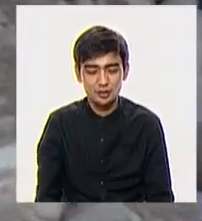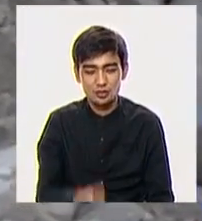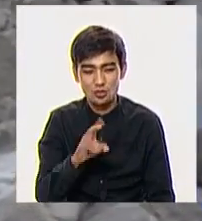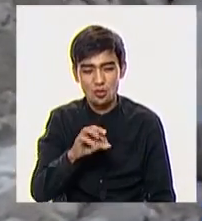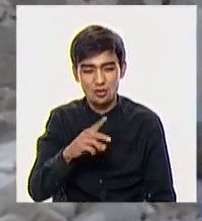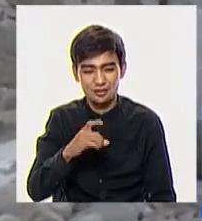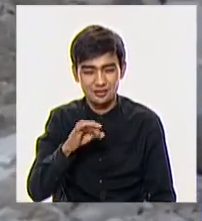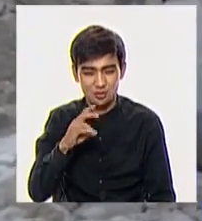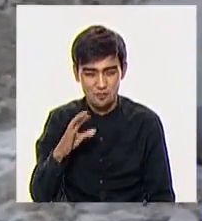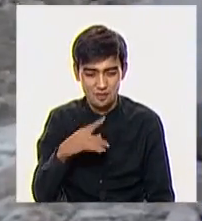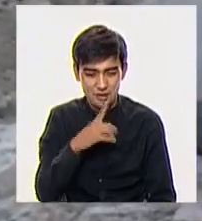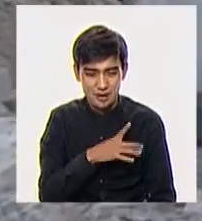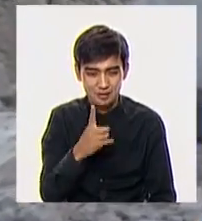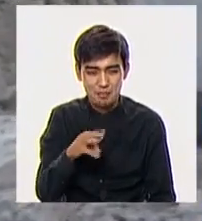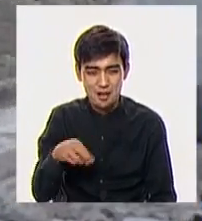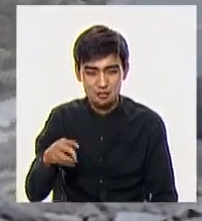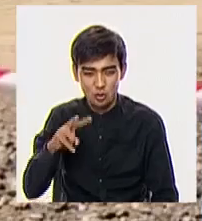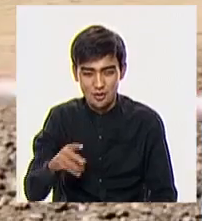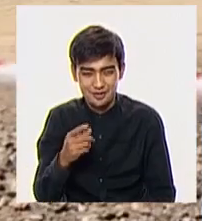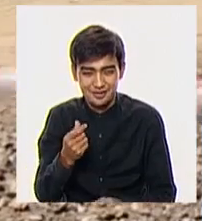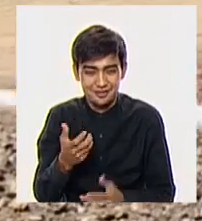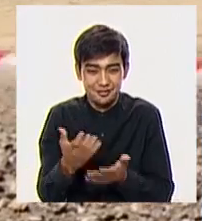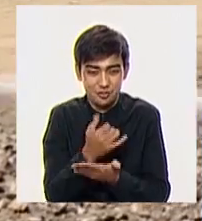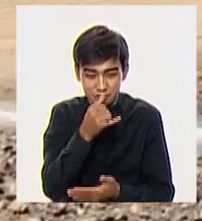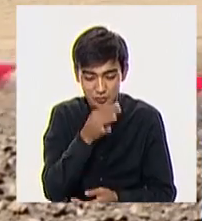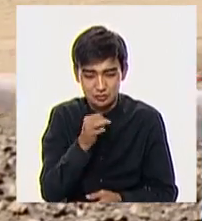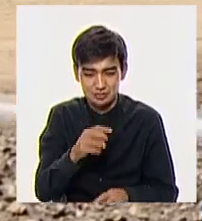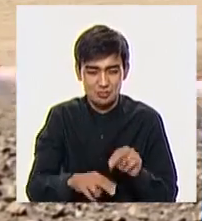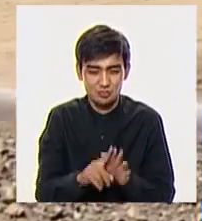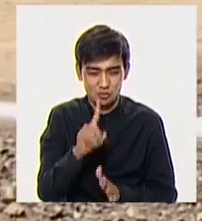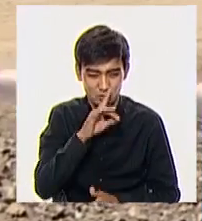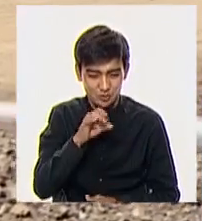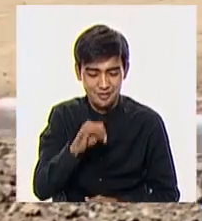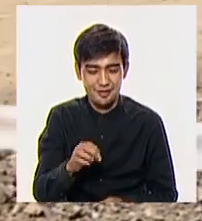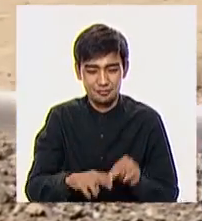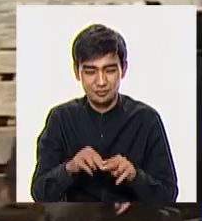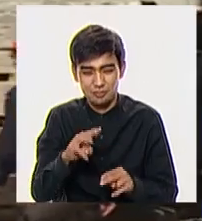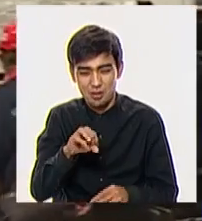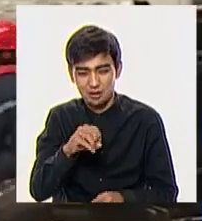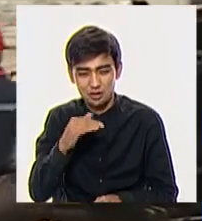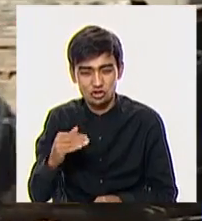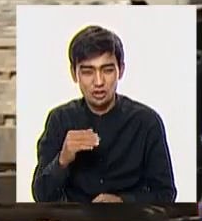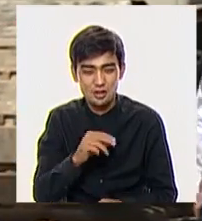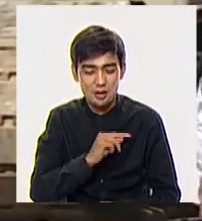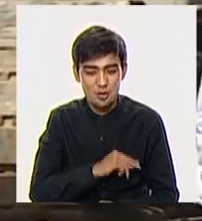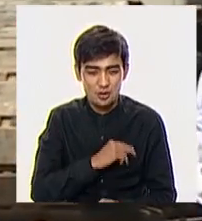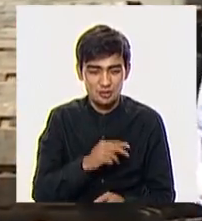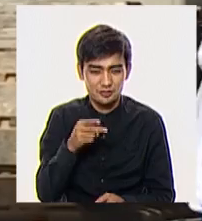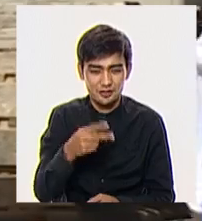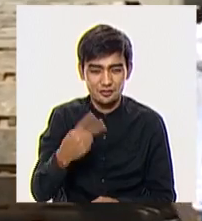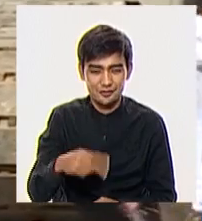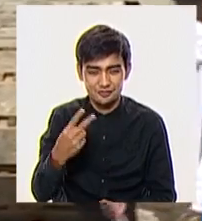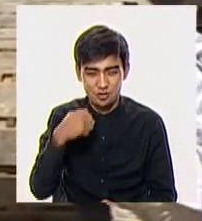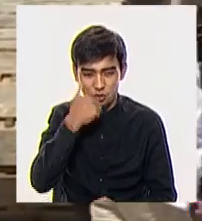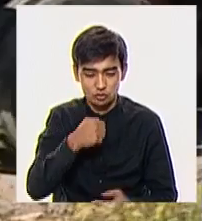Көлгіновтың айтқан 1 миллиард доллар инвестициясы табылмай, бұл жерде жұмыс қызбайды. Ал құрылыстың монтаж жұмыстарын қытайлықтар келісім шарт бойынша